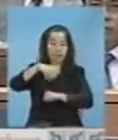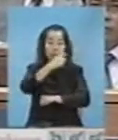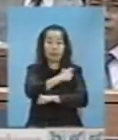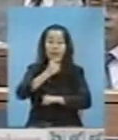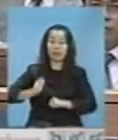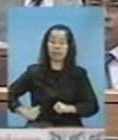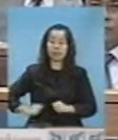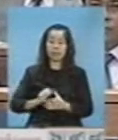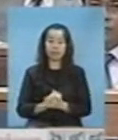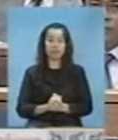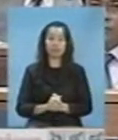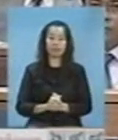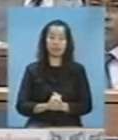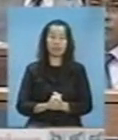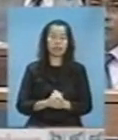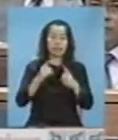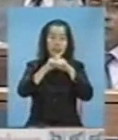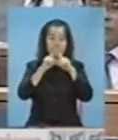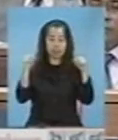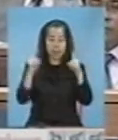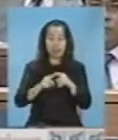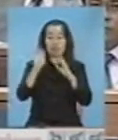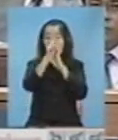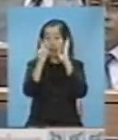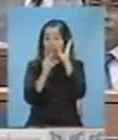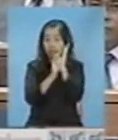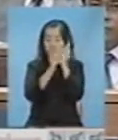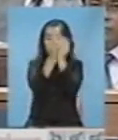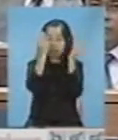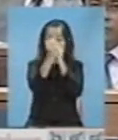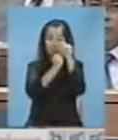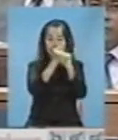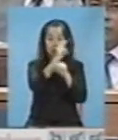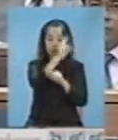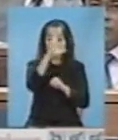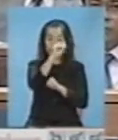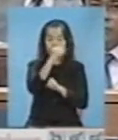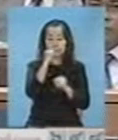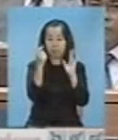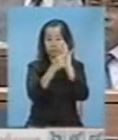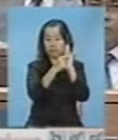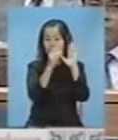ตริย์แต่รัฐธรรมนูญปี40ไม่ได้ระบุในเรื่องนี้ไ